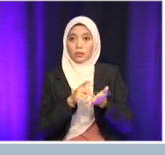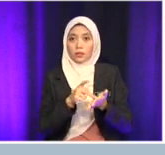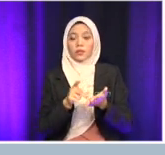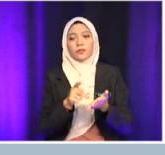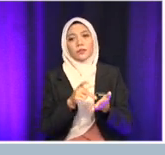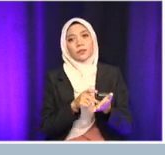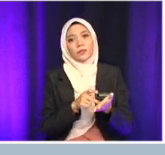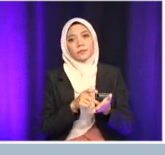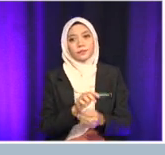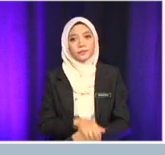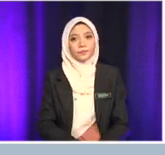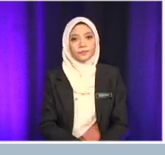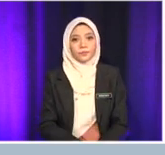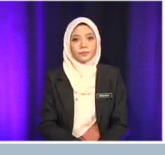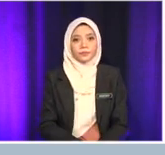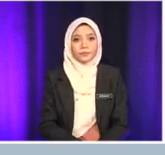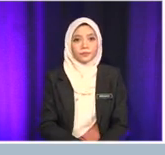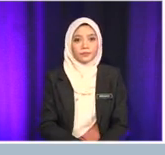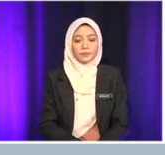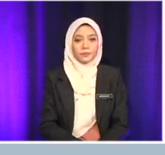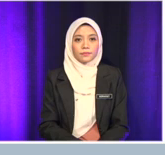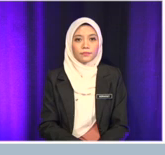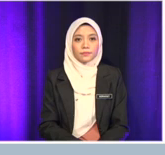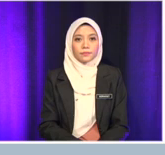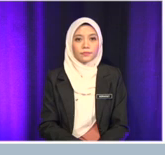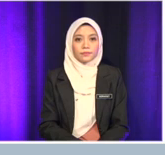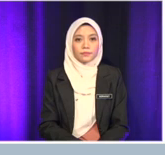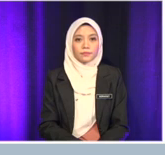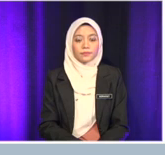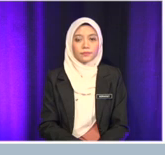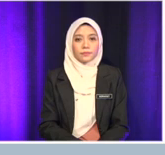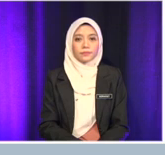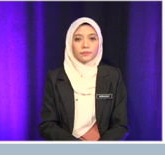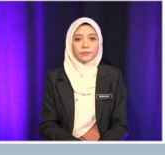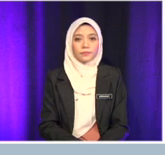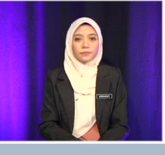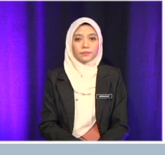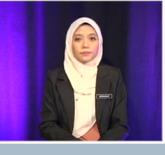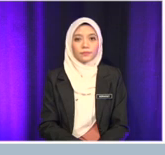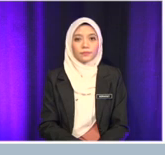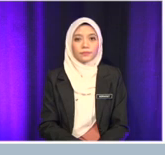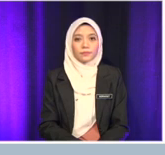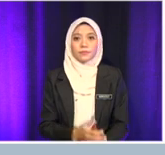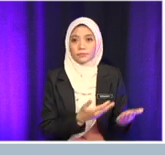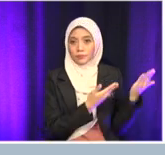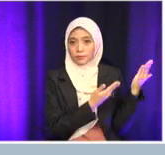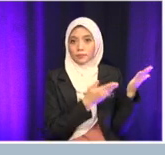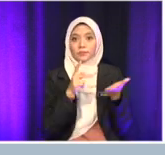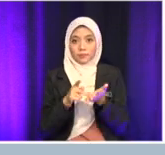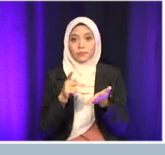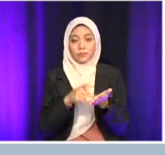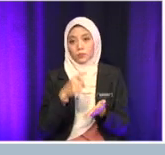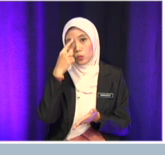faktor skala tiga maka q kuasa 2 adalah 3 kuasa 2 suka sini kita akan kita untuk